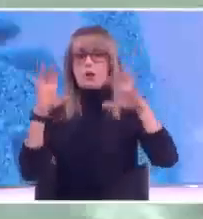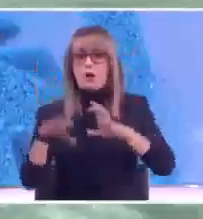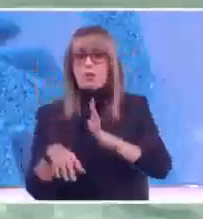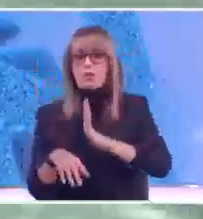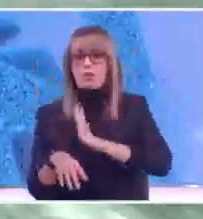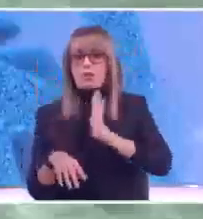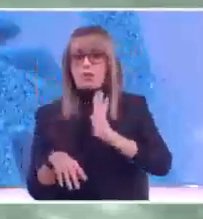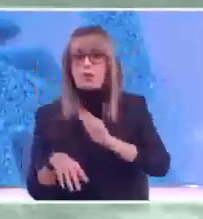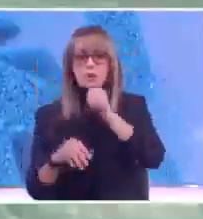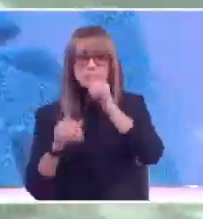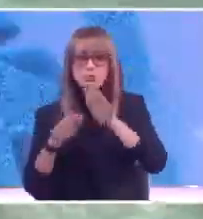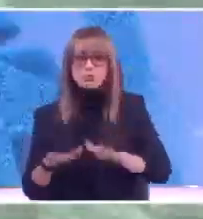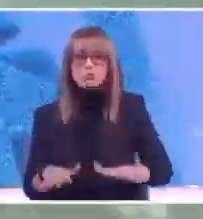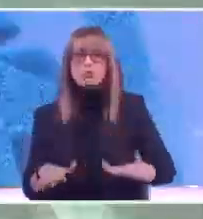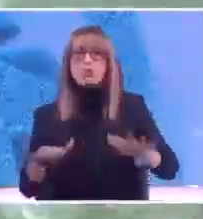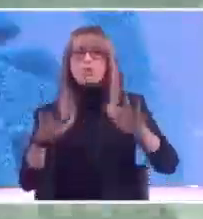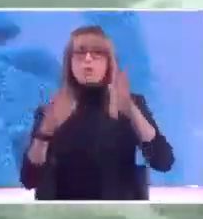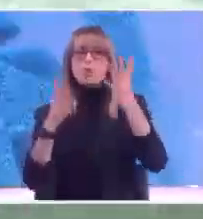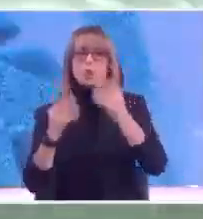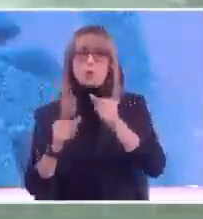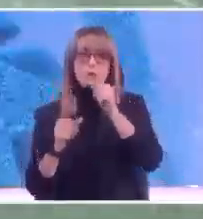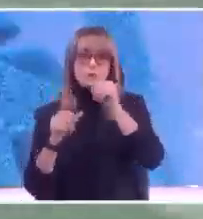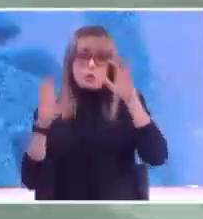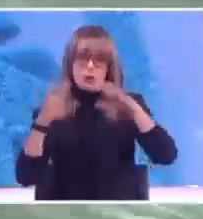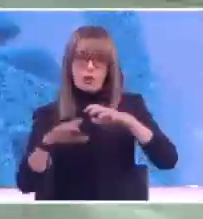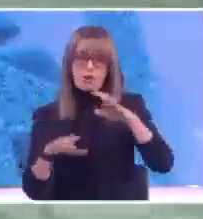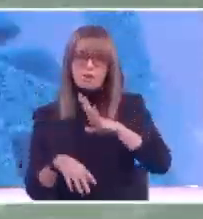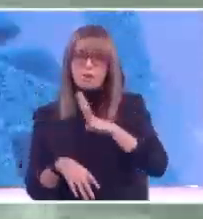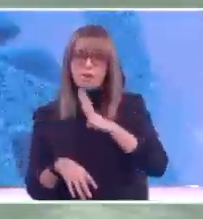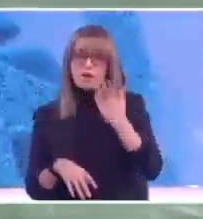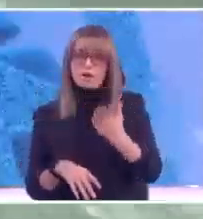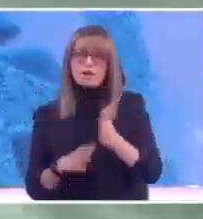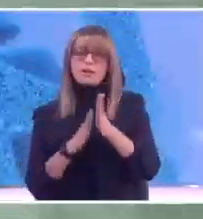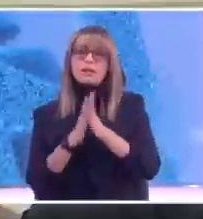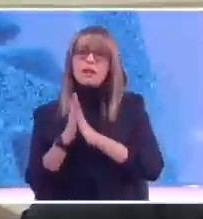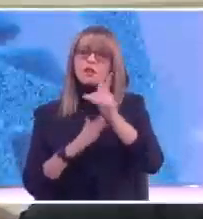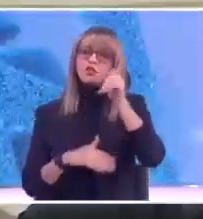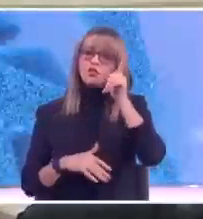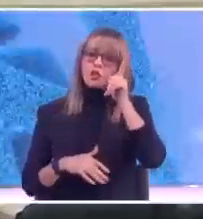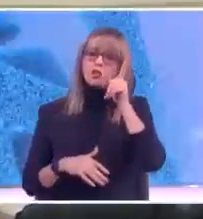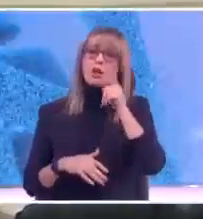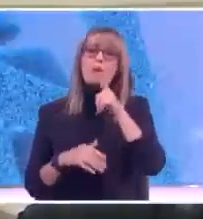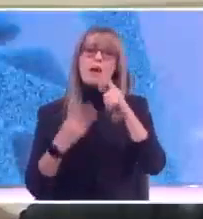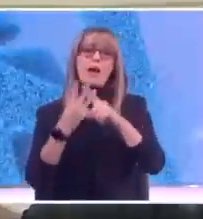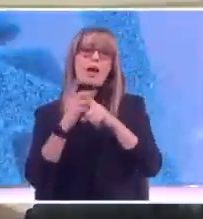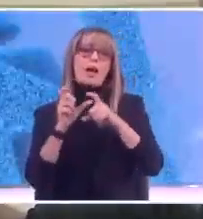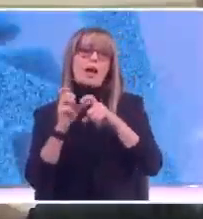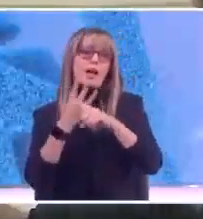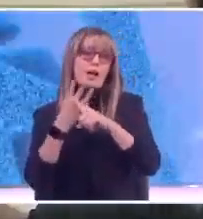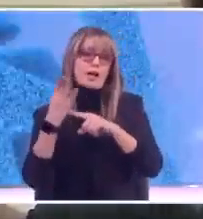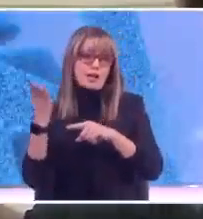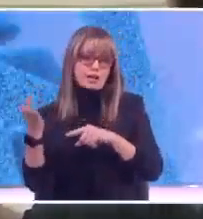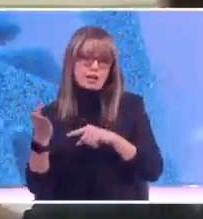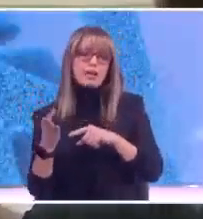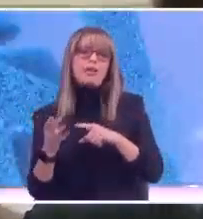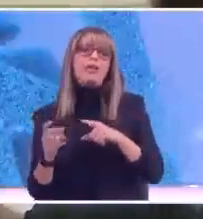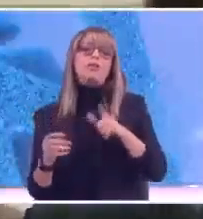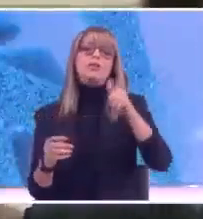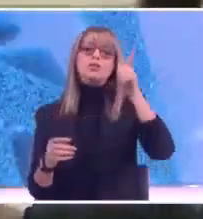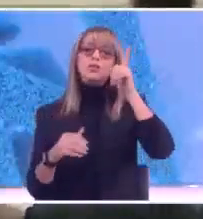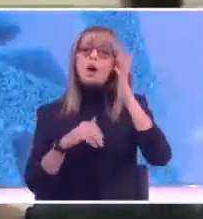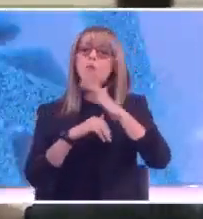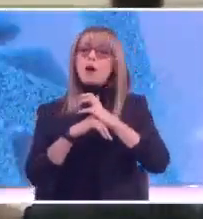Hatta su baskınını yaratabilecek kadar yağış var. Salı, çarşamba Ege'de, çarşamba günü ise